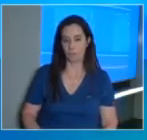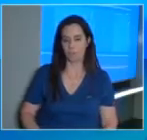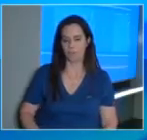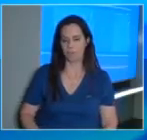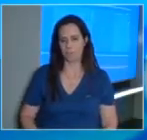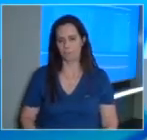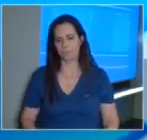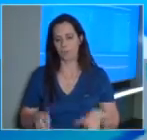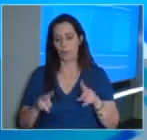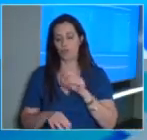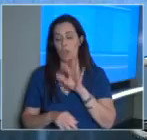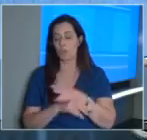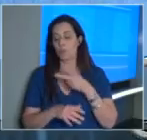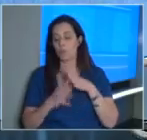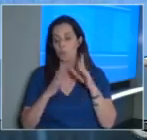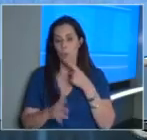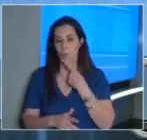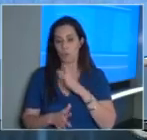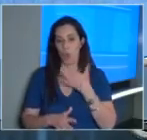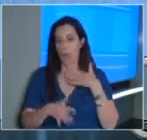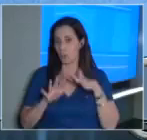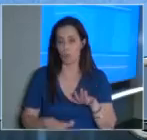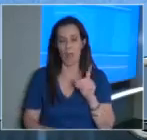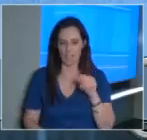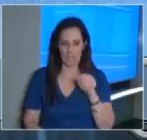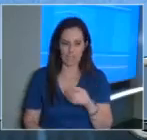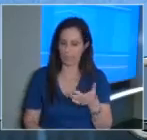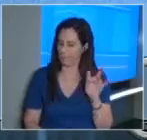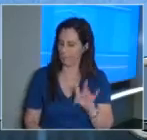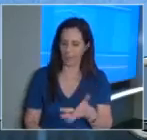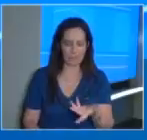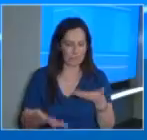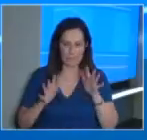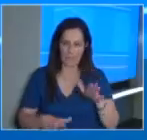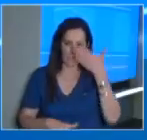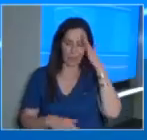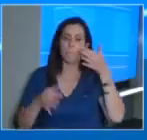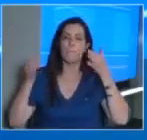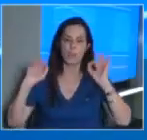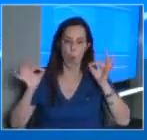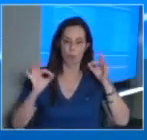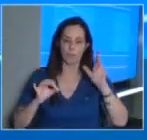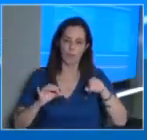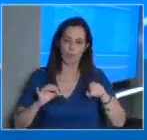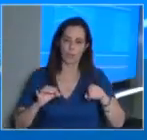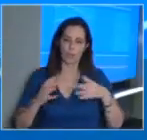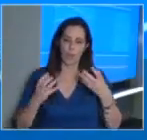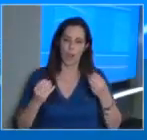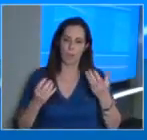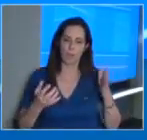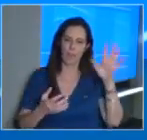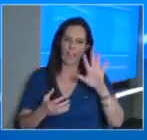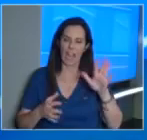והיכולת שלהם להשפיע הולך וגודל. הם טוענים שהם לא אנטישמים, אבל זה נגד שנאת זרים במיוחד, ויש לזה לא מעט